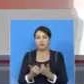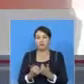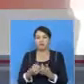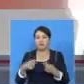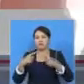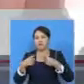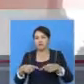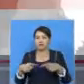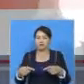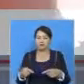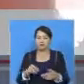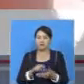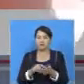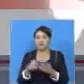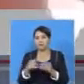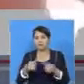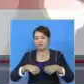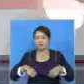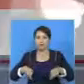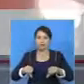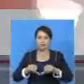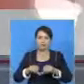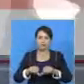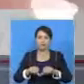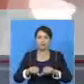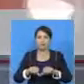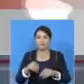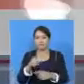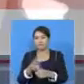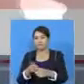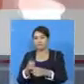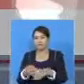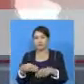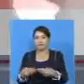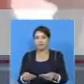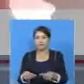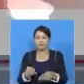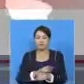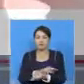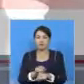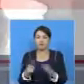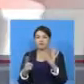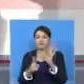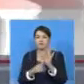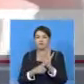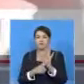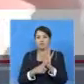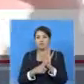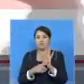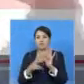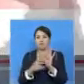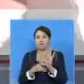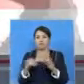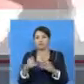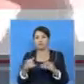бір учаскелік сайлау комиссиясының мүшелеріне бөлініп беріліп, сағат 7-де 8